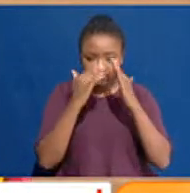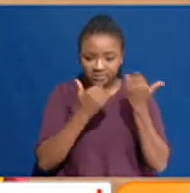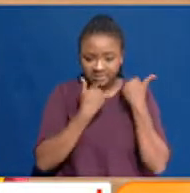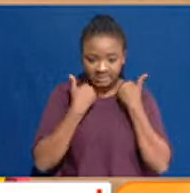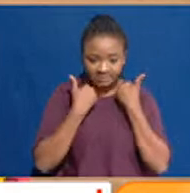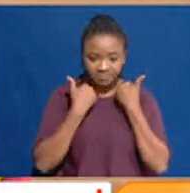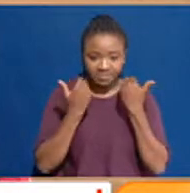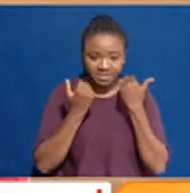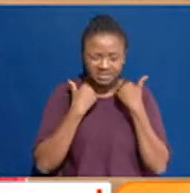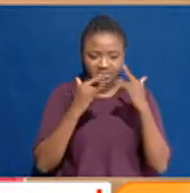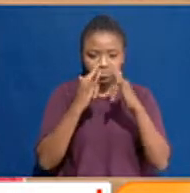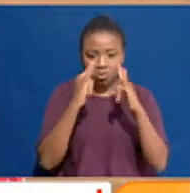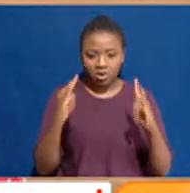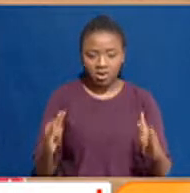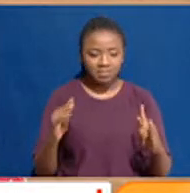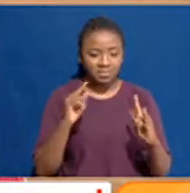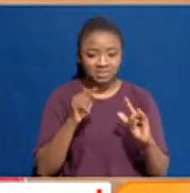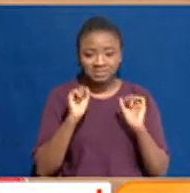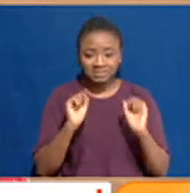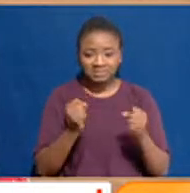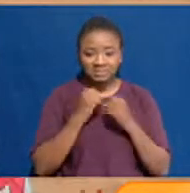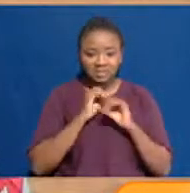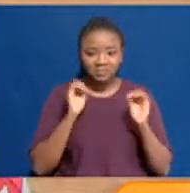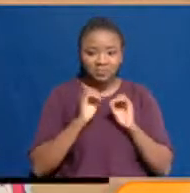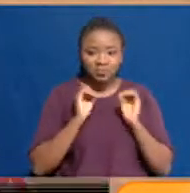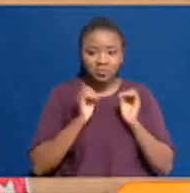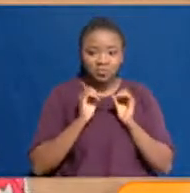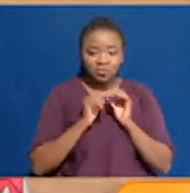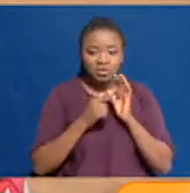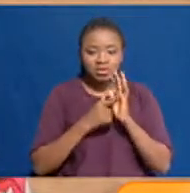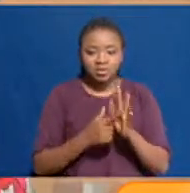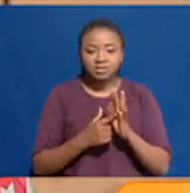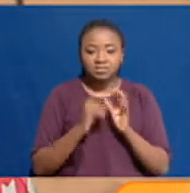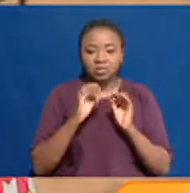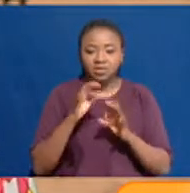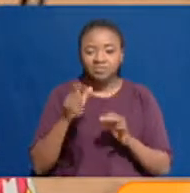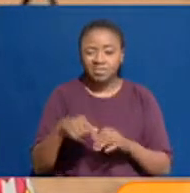salama. Kama mtu mkongwe ataweza kupata kifua.